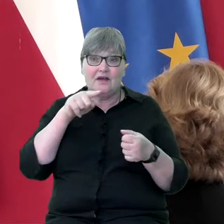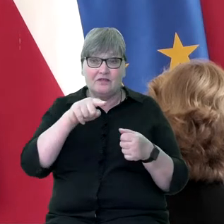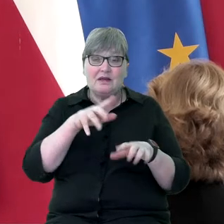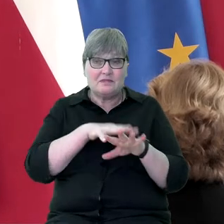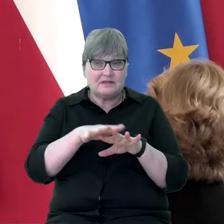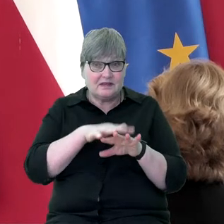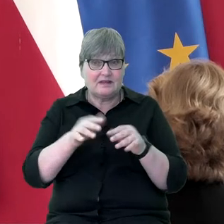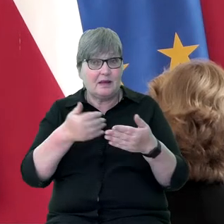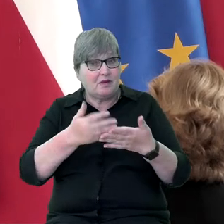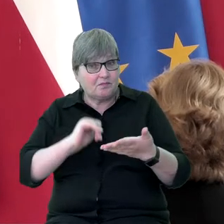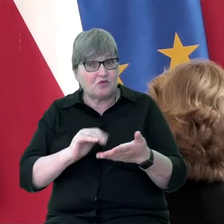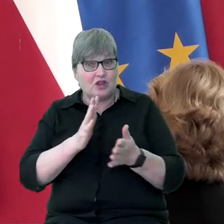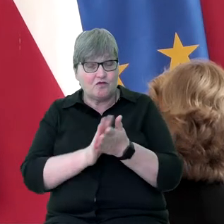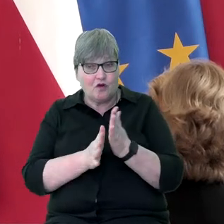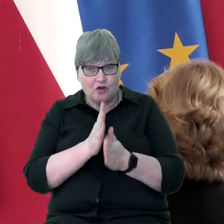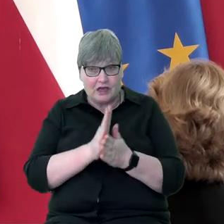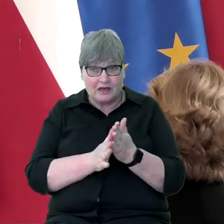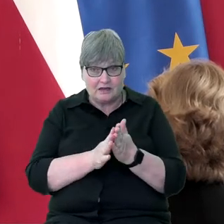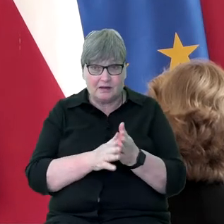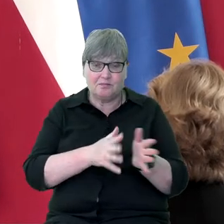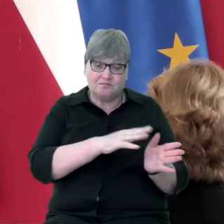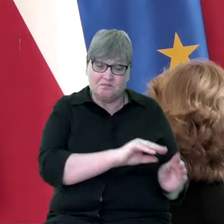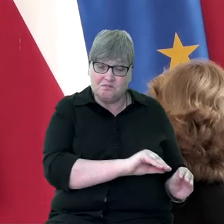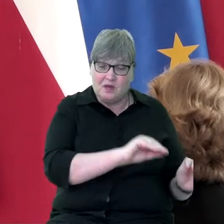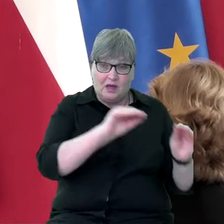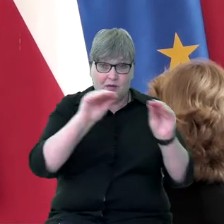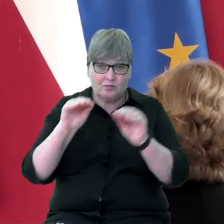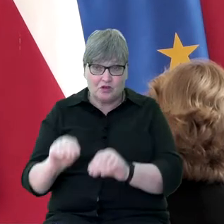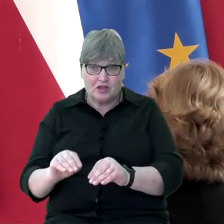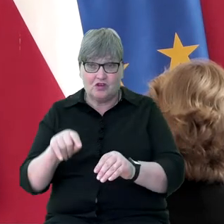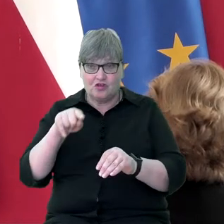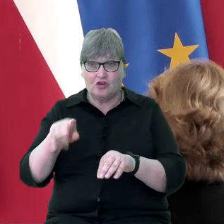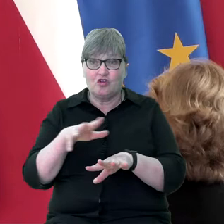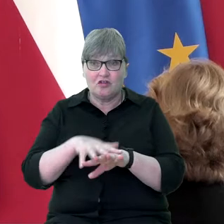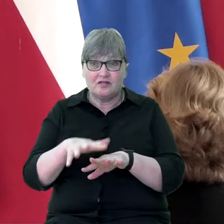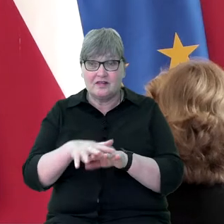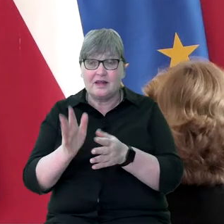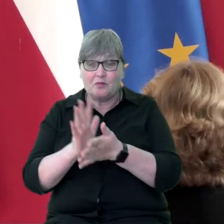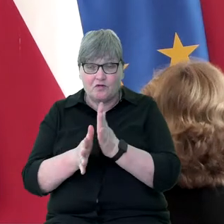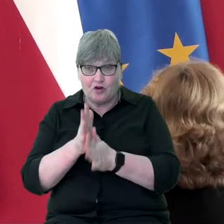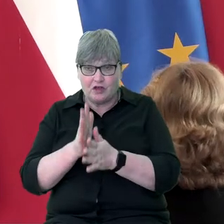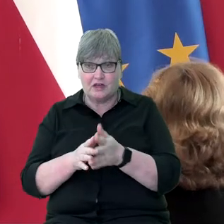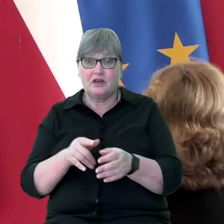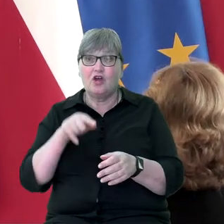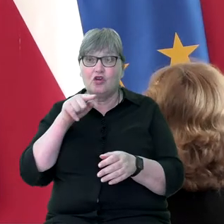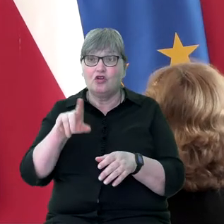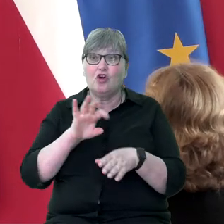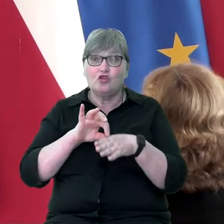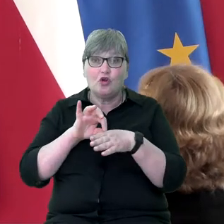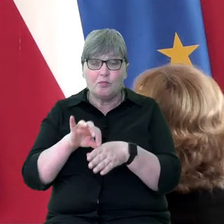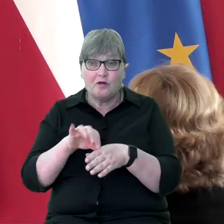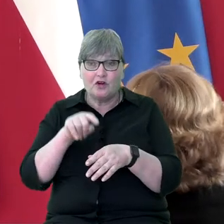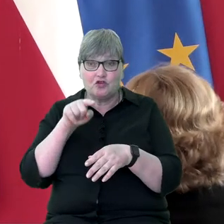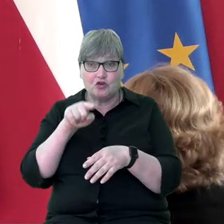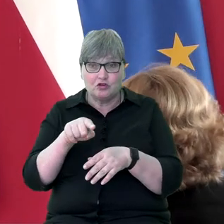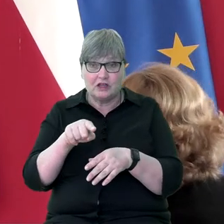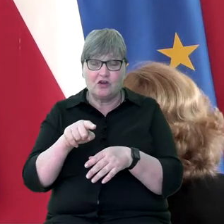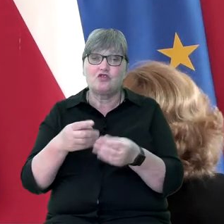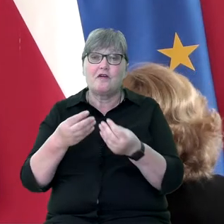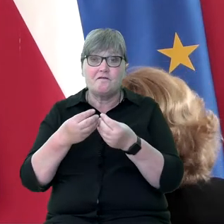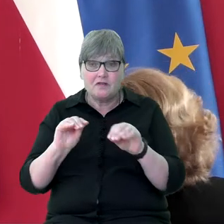systemie prawnym, no rzeczywiście doprowadził do tego, że w przekonaniu olbrzymiej